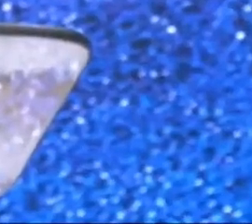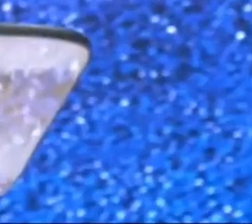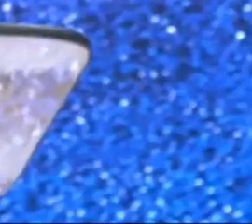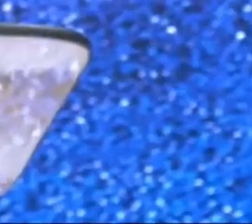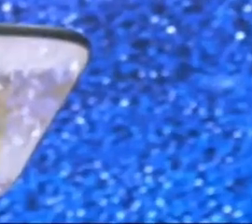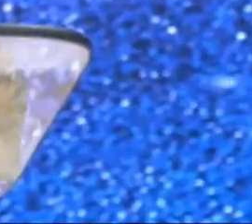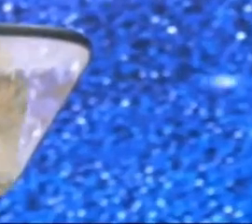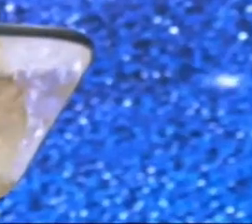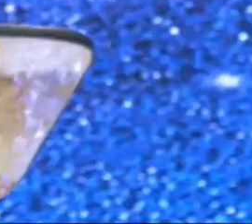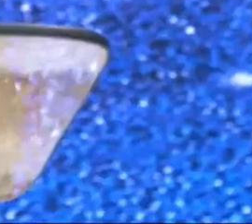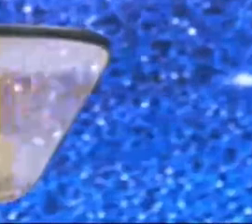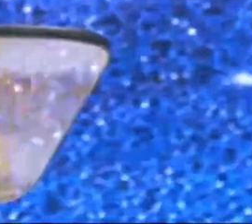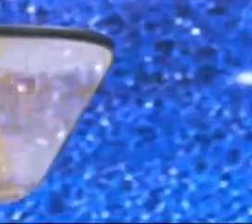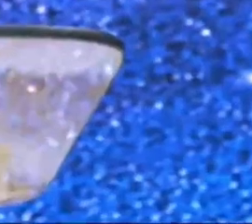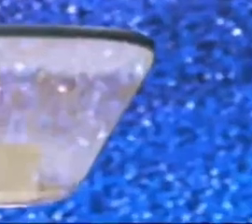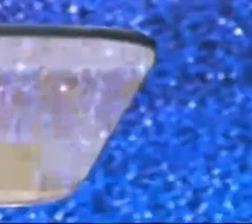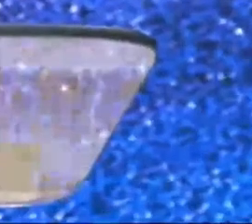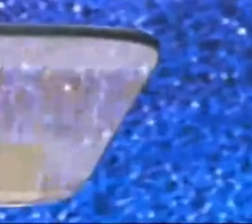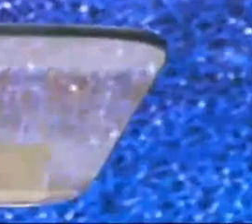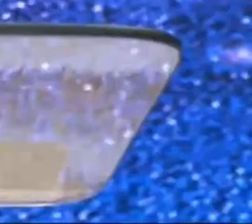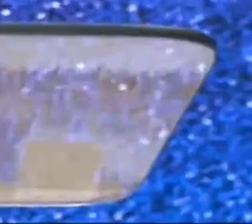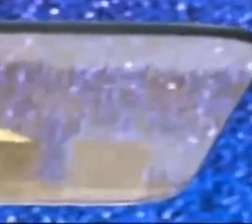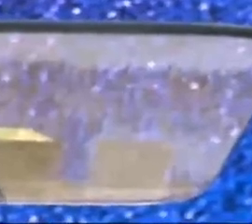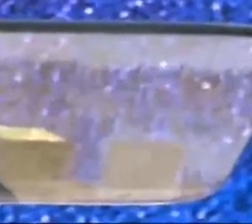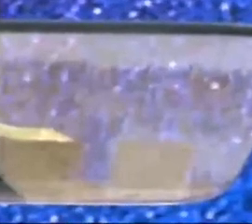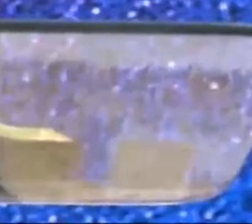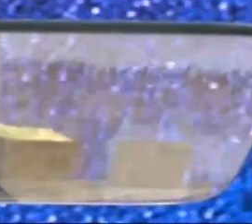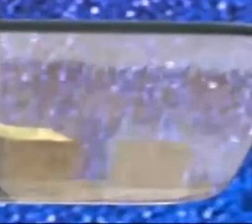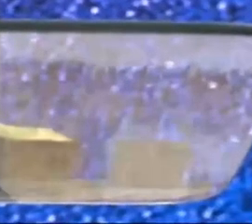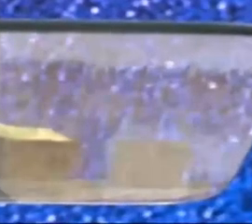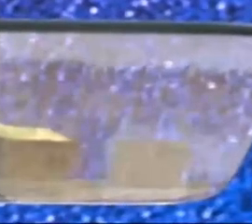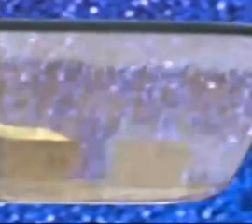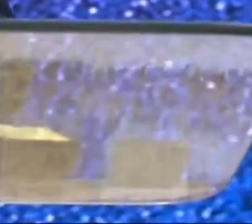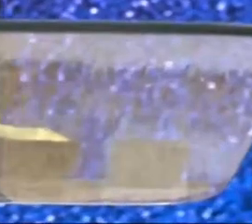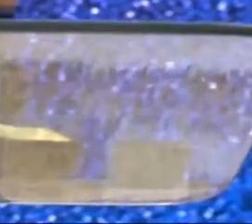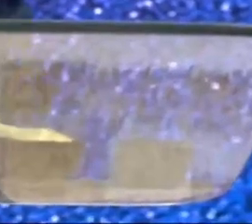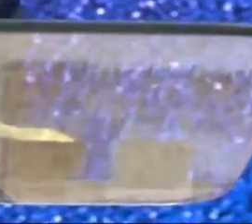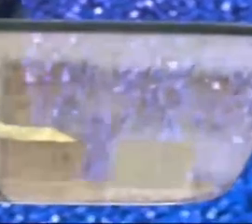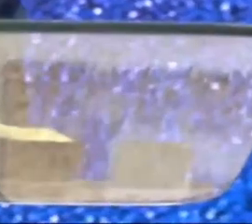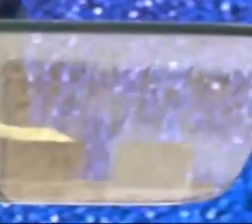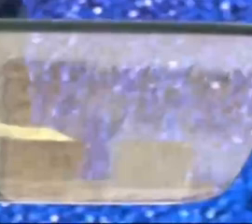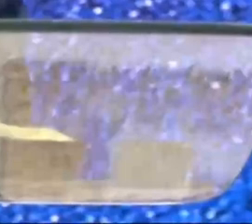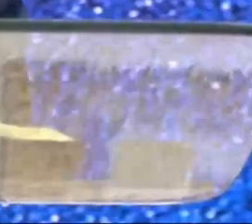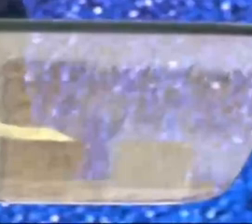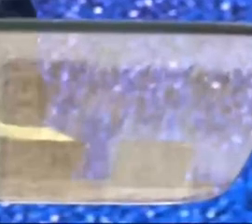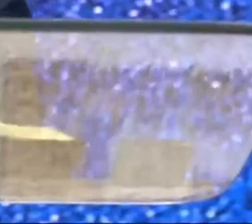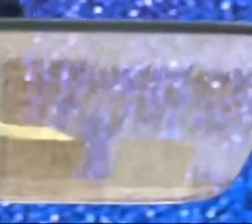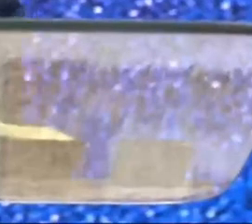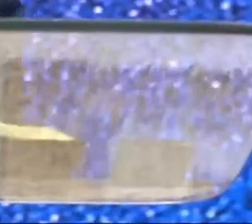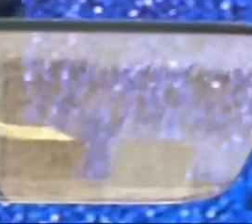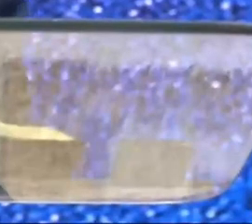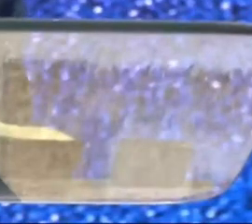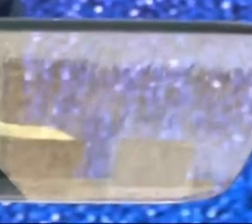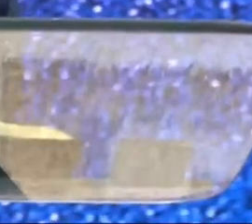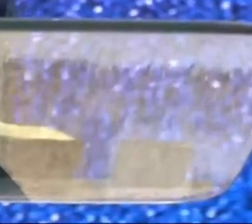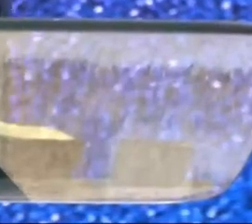pour l'étude biblique. Seigneur, nous prions que cette double réunion soit